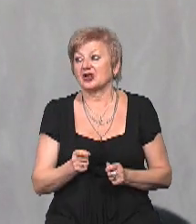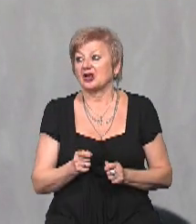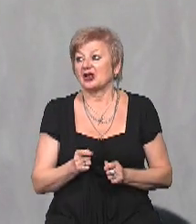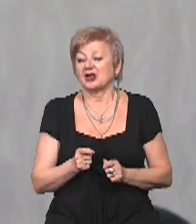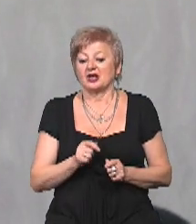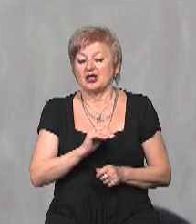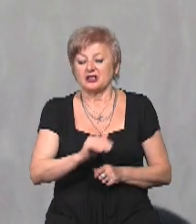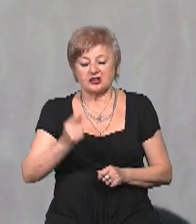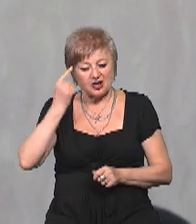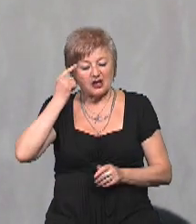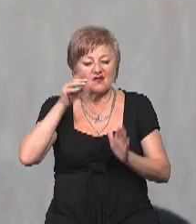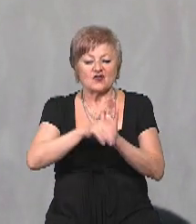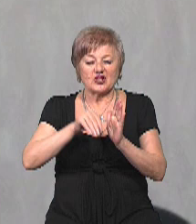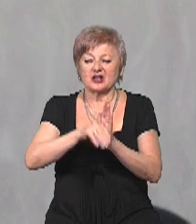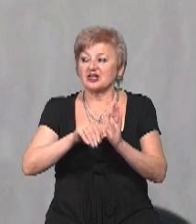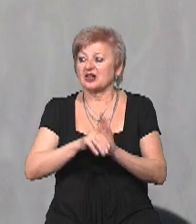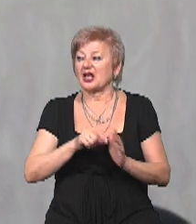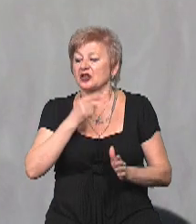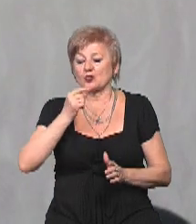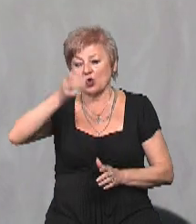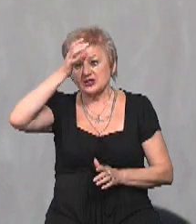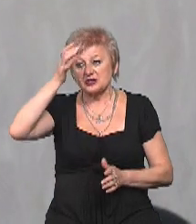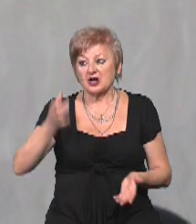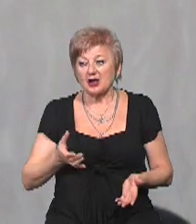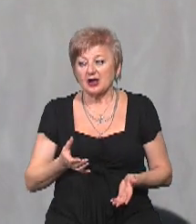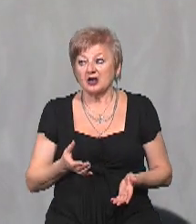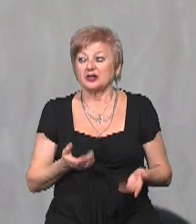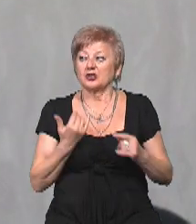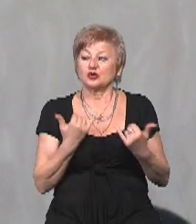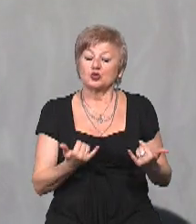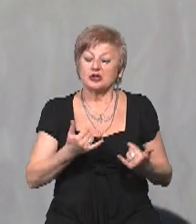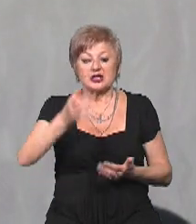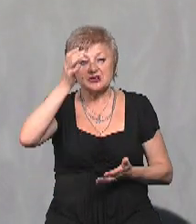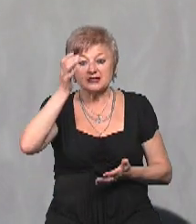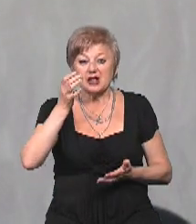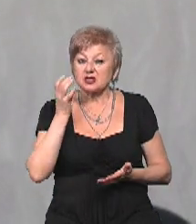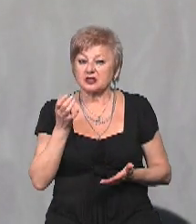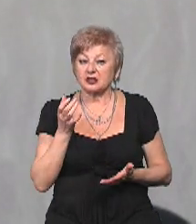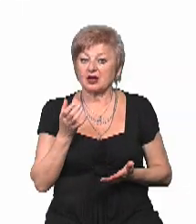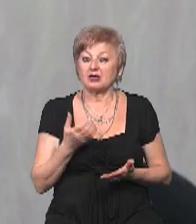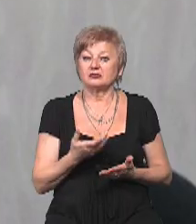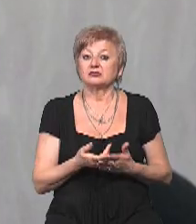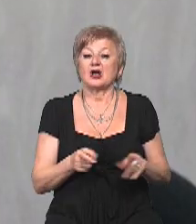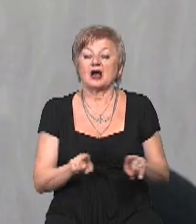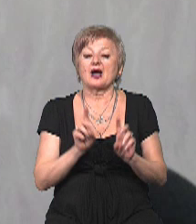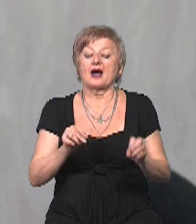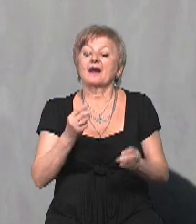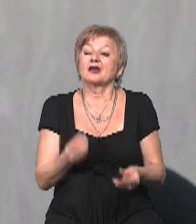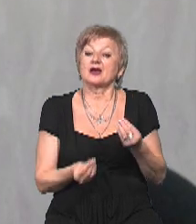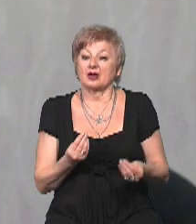дитині багато-багато, великий-великий обсяг знань. А сьогодні ці знання вони отримують в процесі гри.